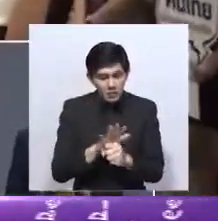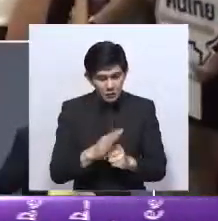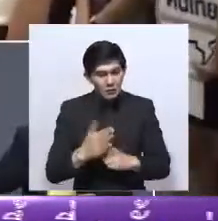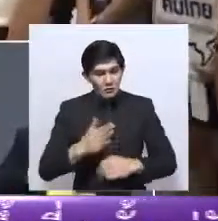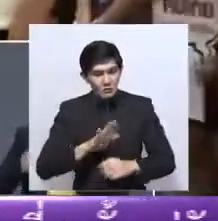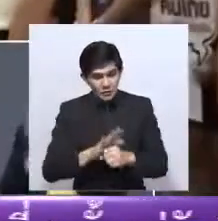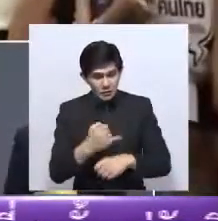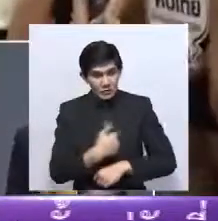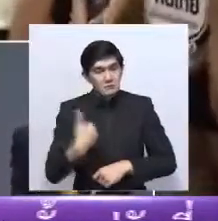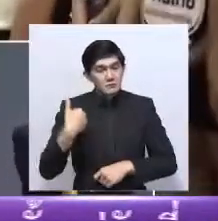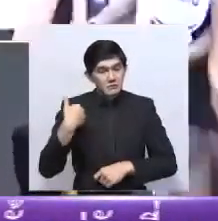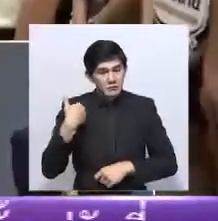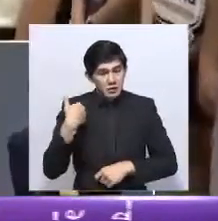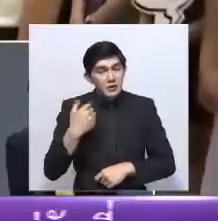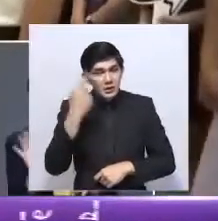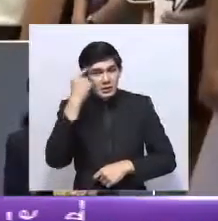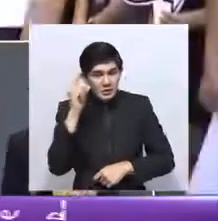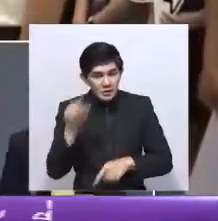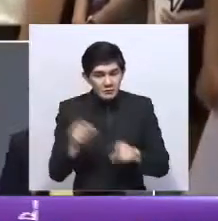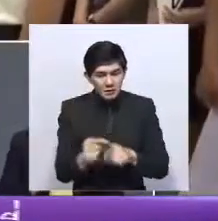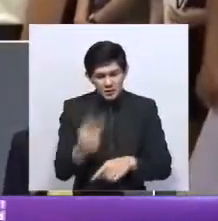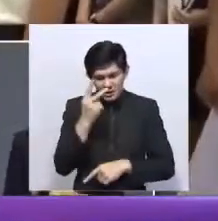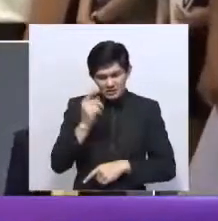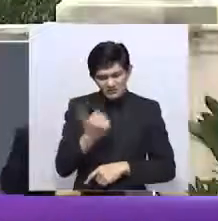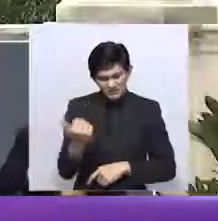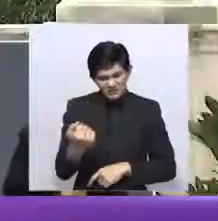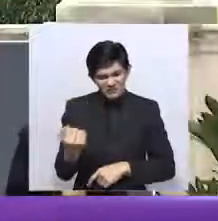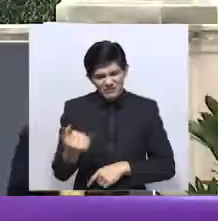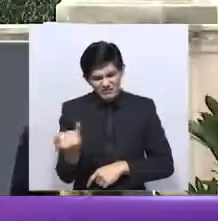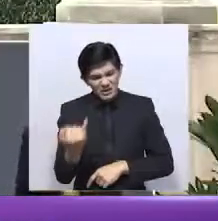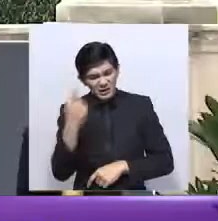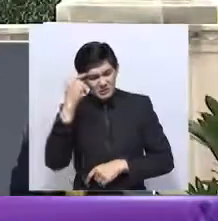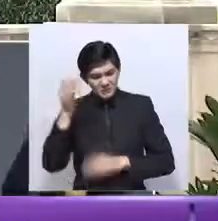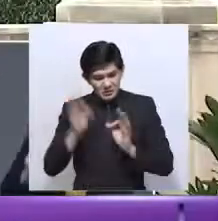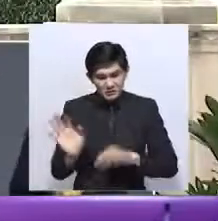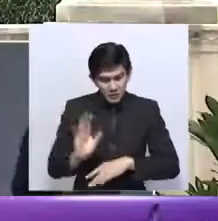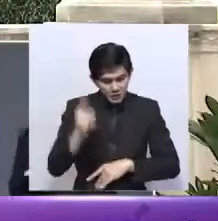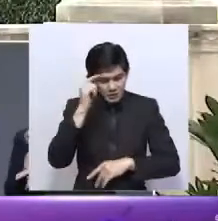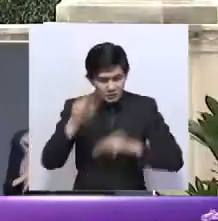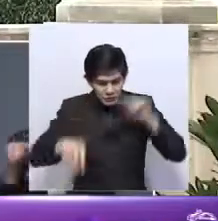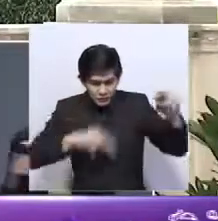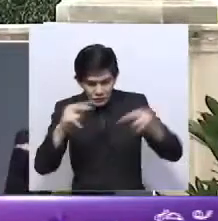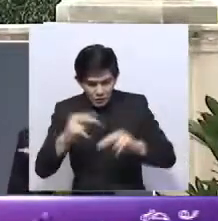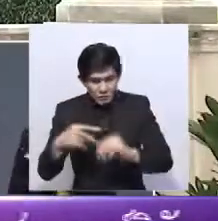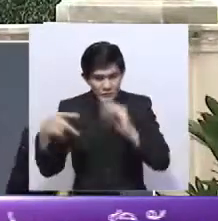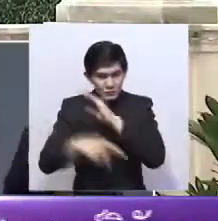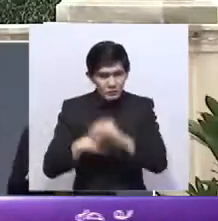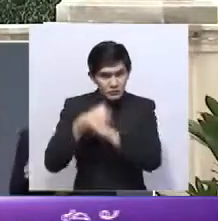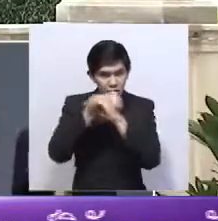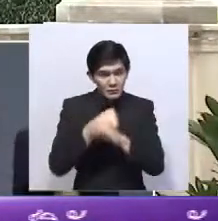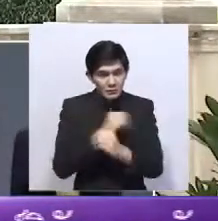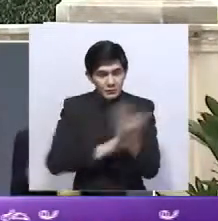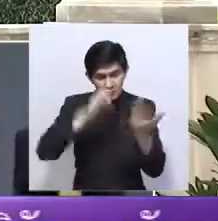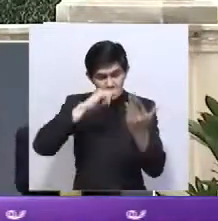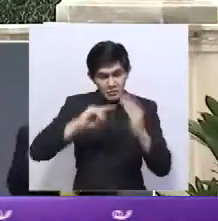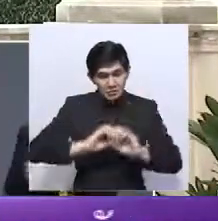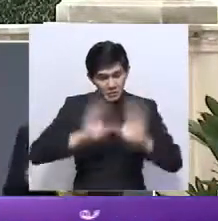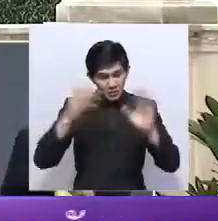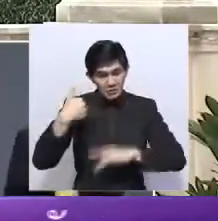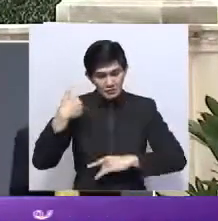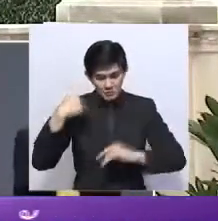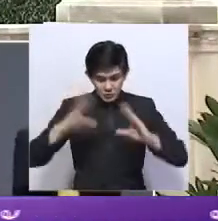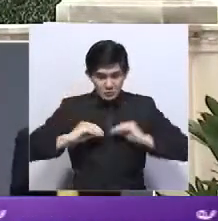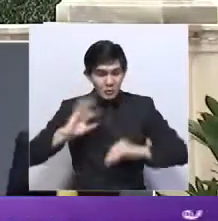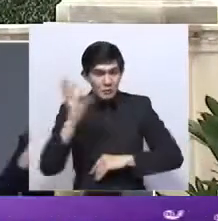นนะครับพร้อมแสดงบทบาทพลเมืองดีในการตรวจสอบและเฝ้าระวังการทุจริตเพื่อให้ประเทศไทยโปร่งใสและเป็น